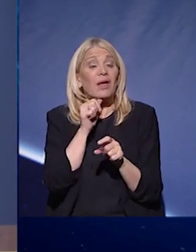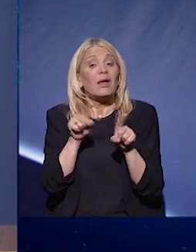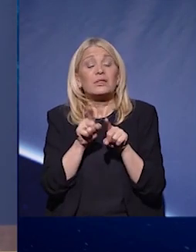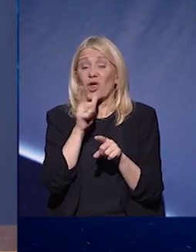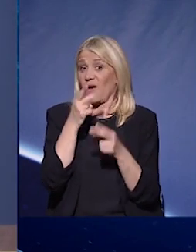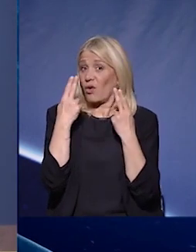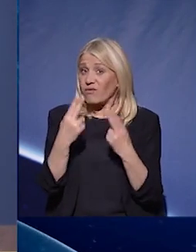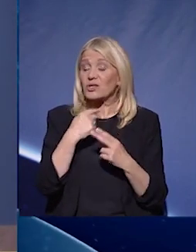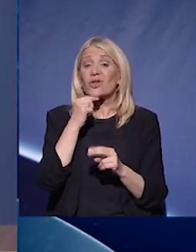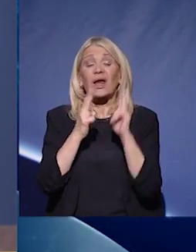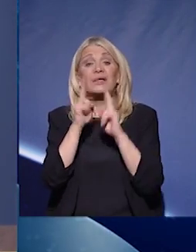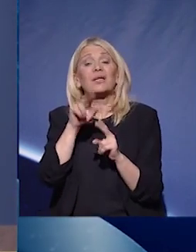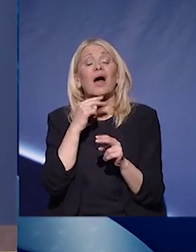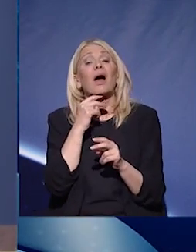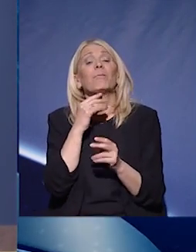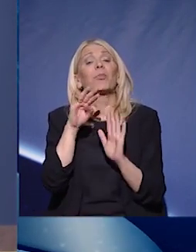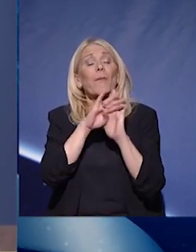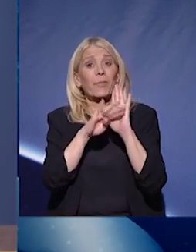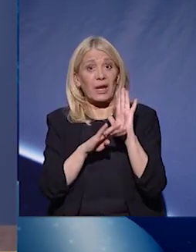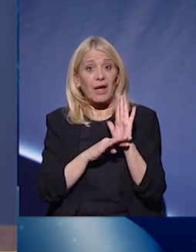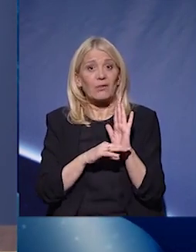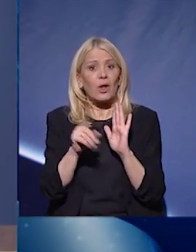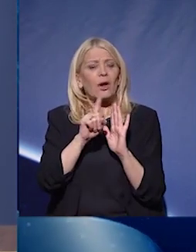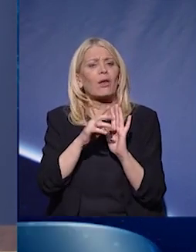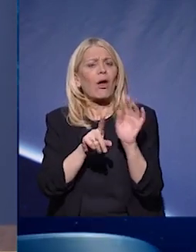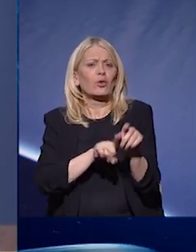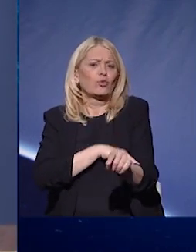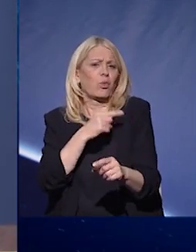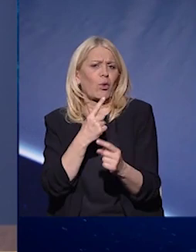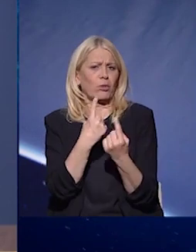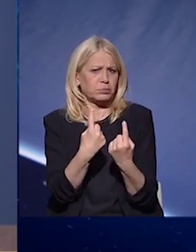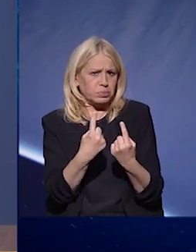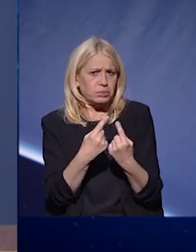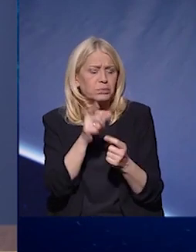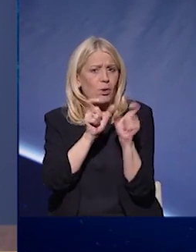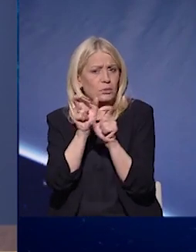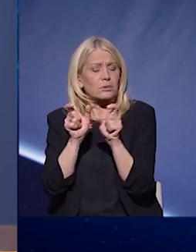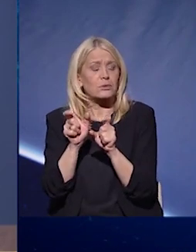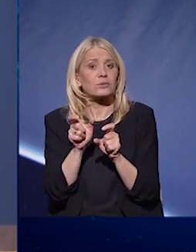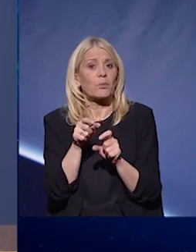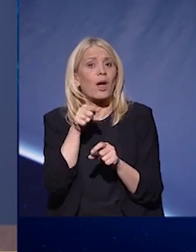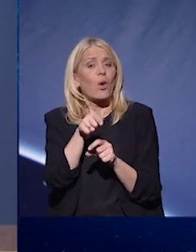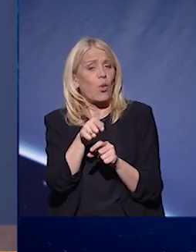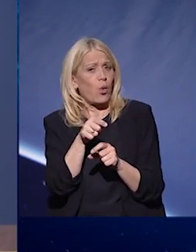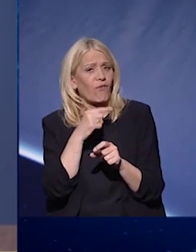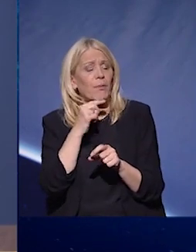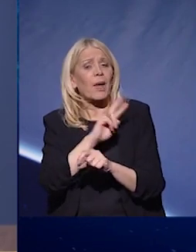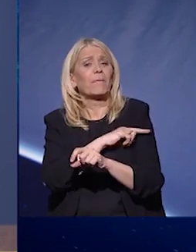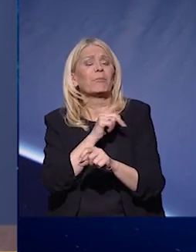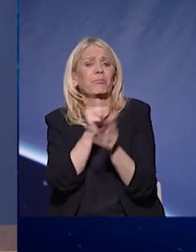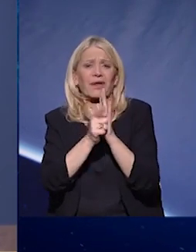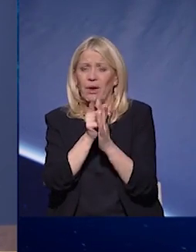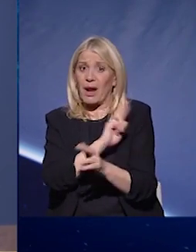jako bitno naglasiti da po pravilu nije dugo zadržavanje osoba u ovim